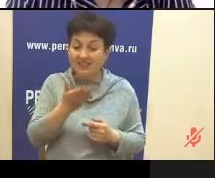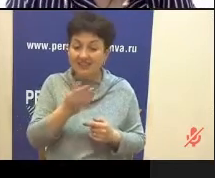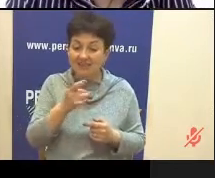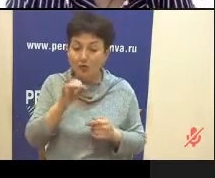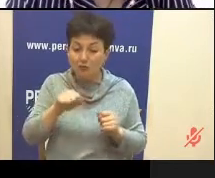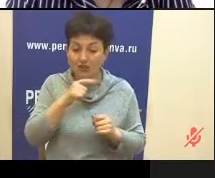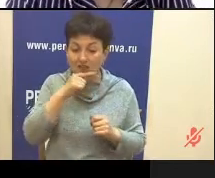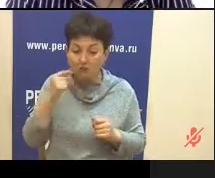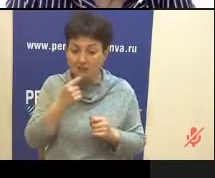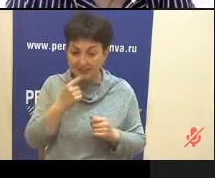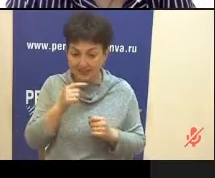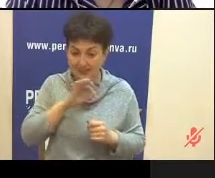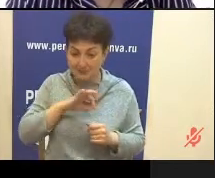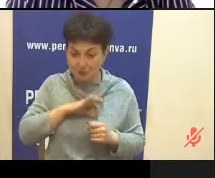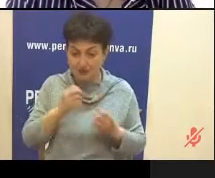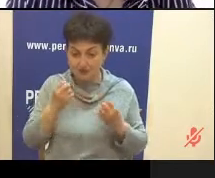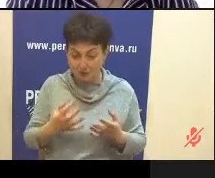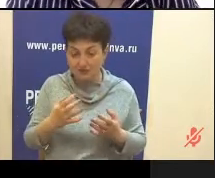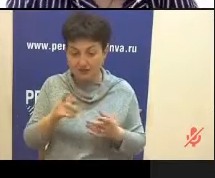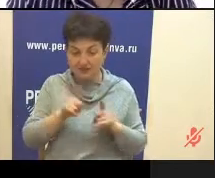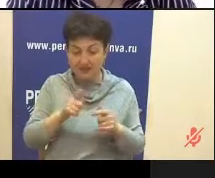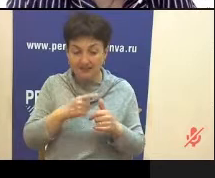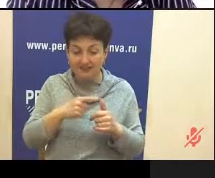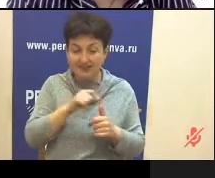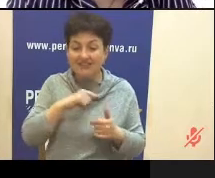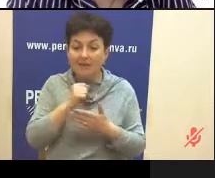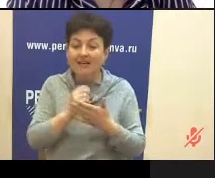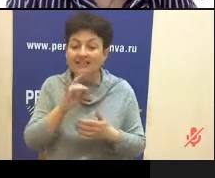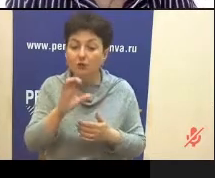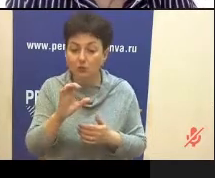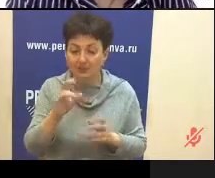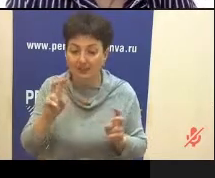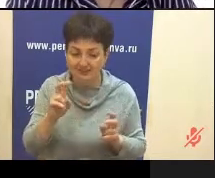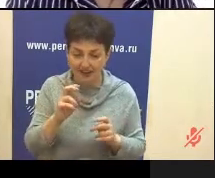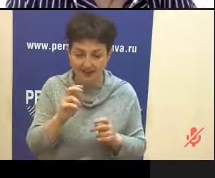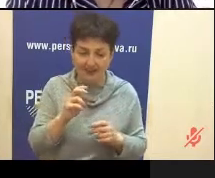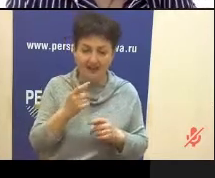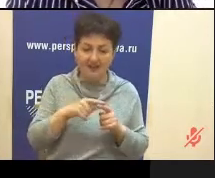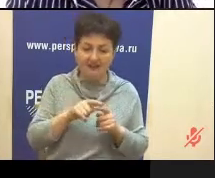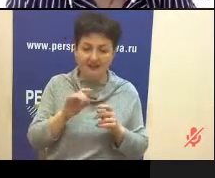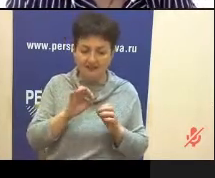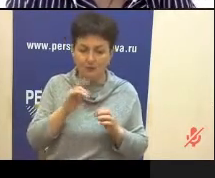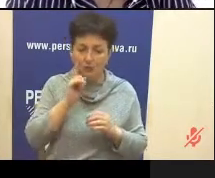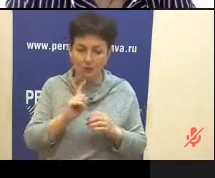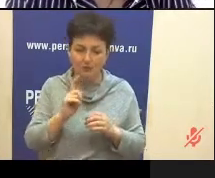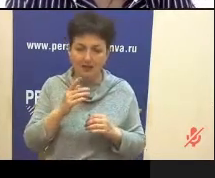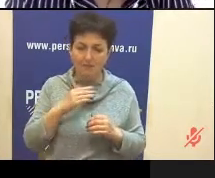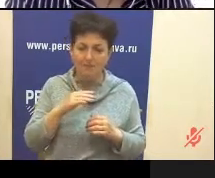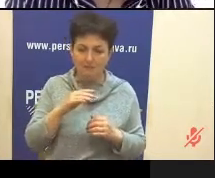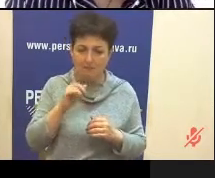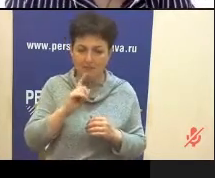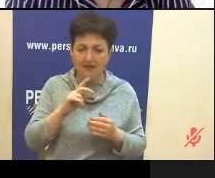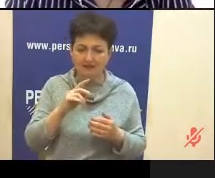можно использовать на русском языке совершенно спокойно, просто так называется сам ресурс. Это очень удобная диаграмма такого